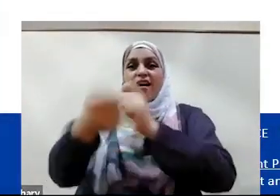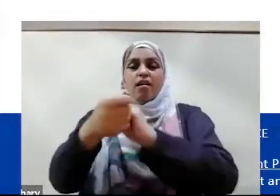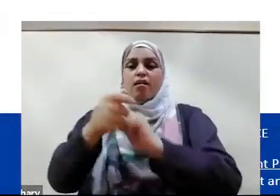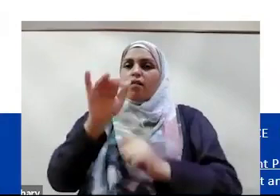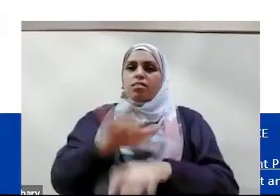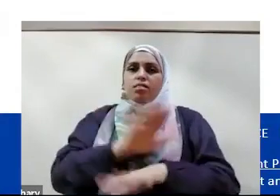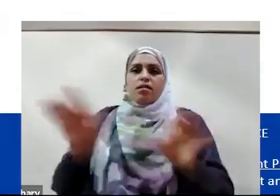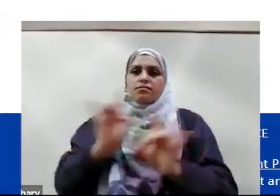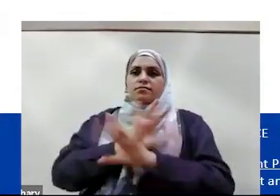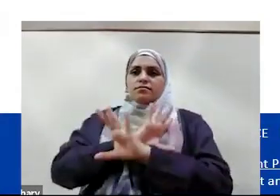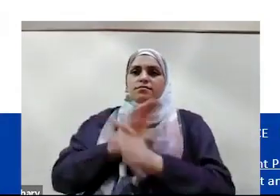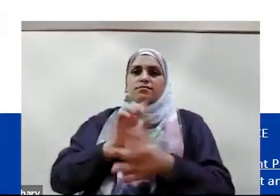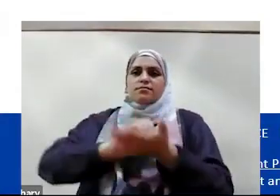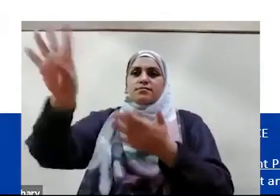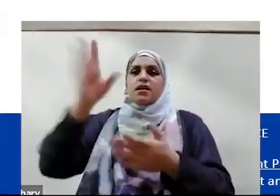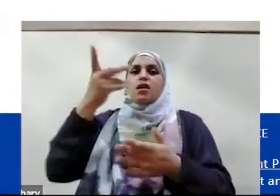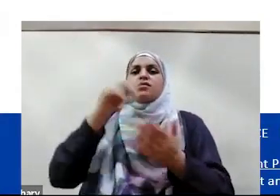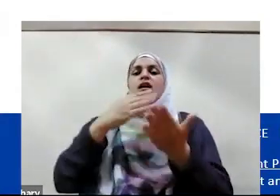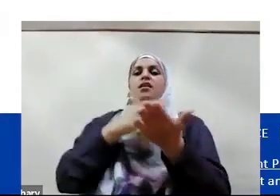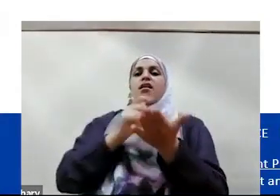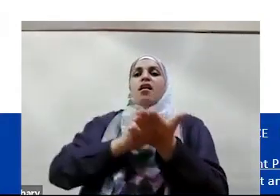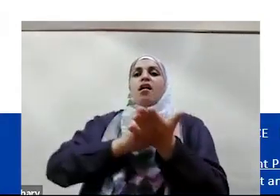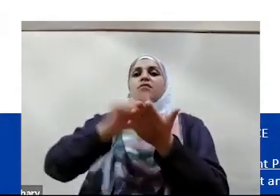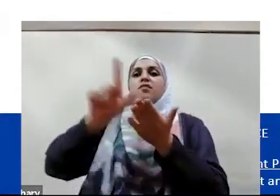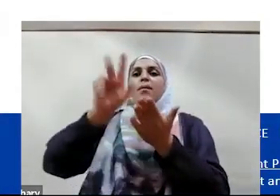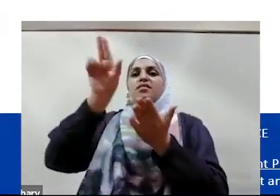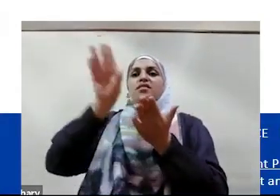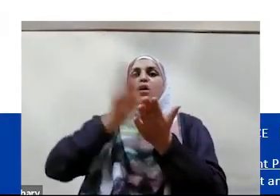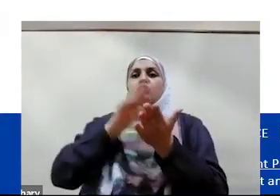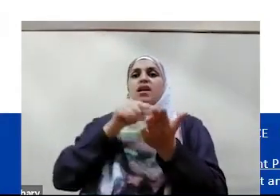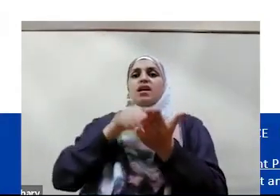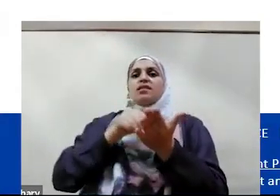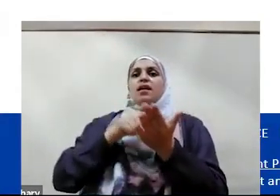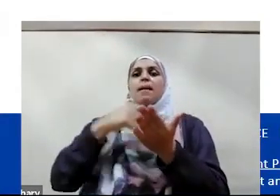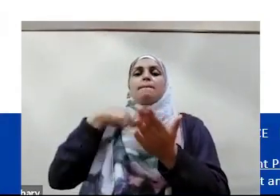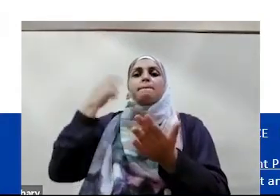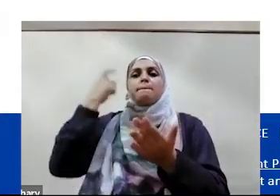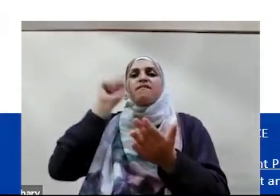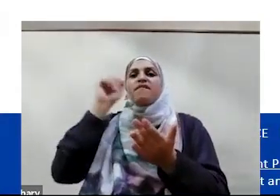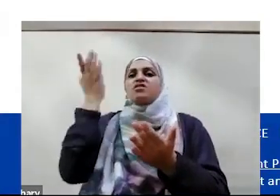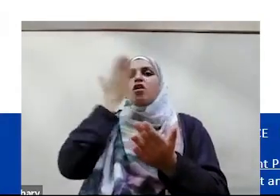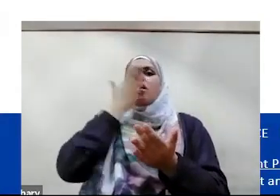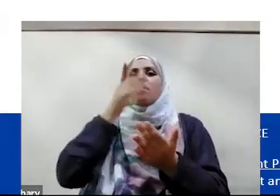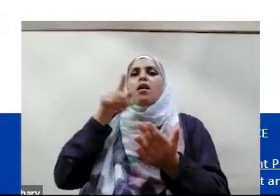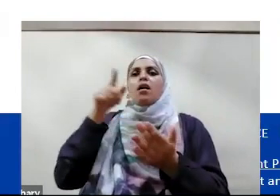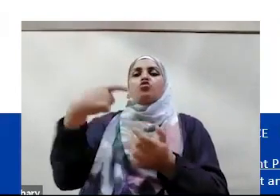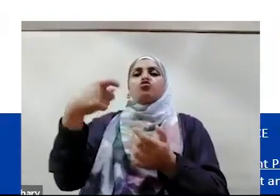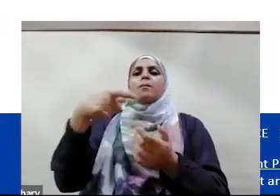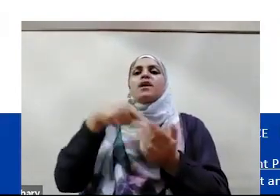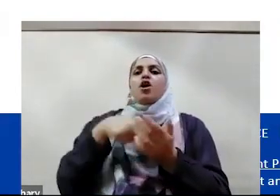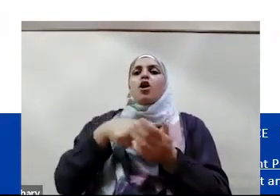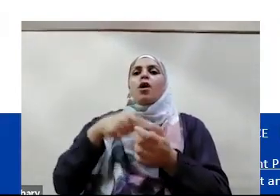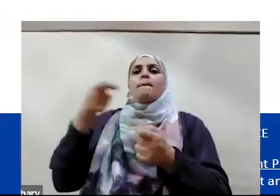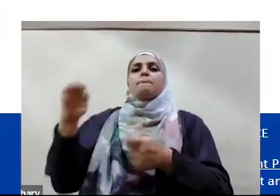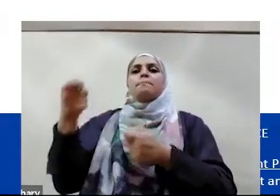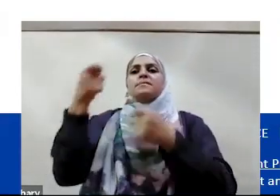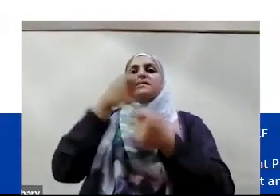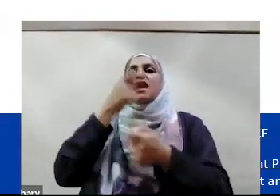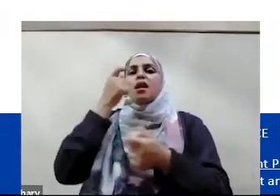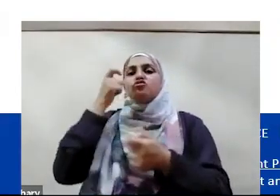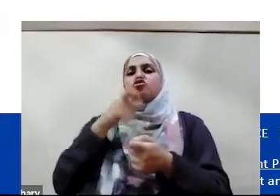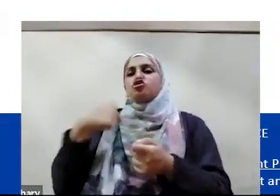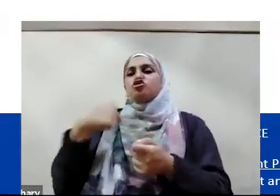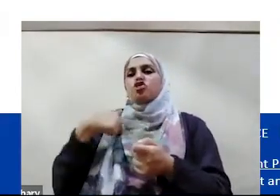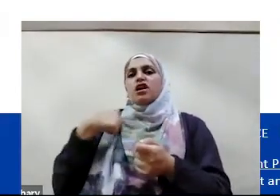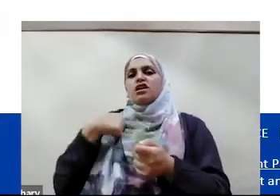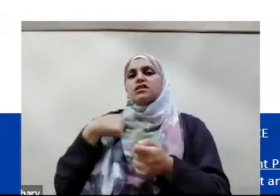خطابات التوصية دي يعني confidential، ما بينفعش ان انتوا تقروها، هي بتسلم من الشخص اللي بيكتبها